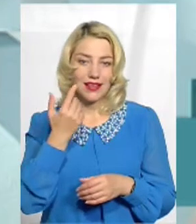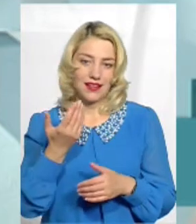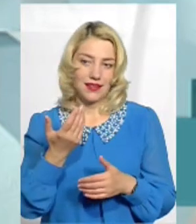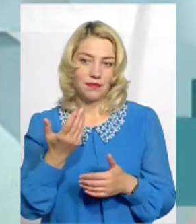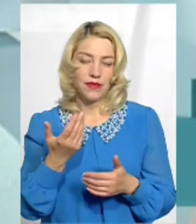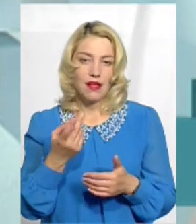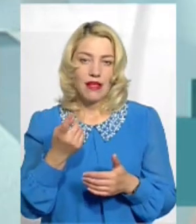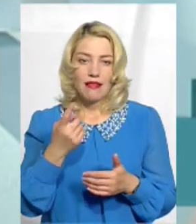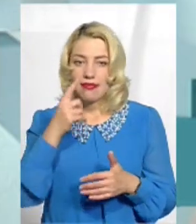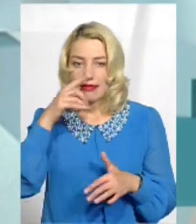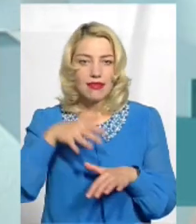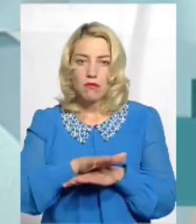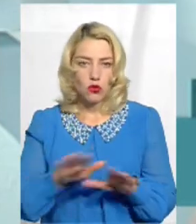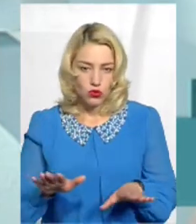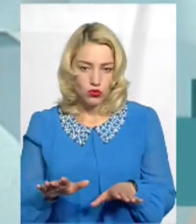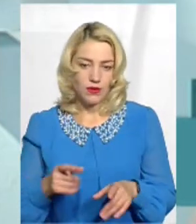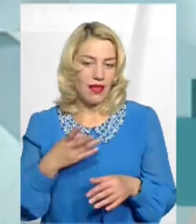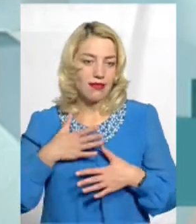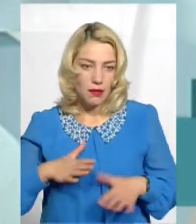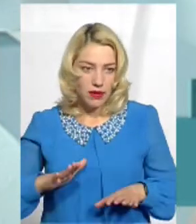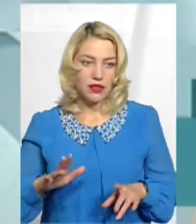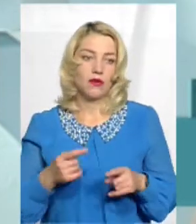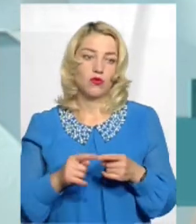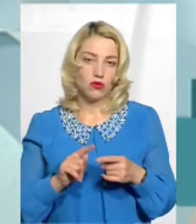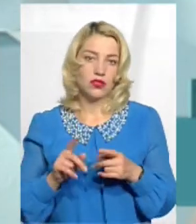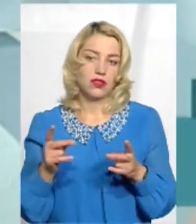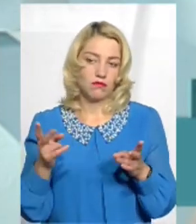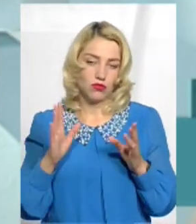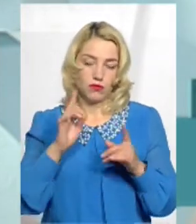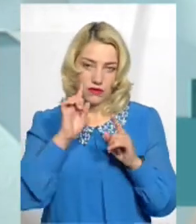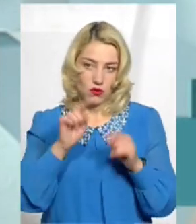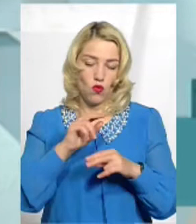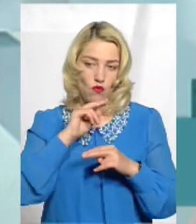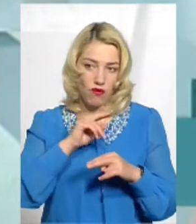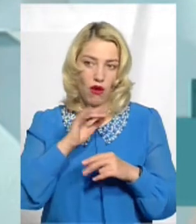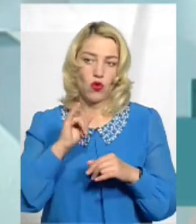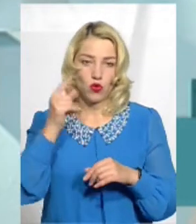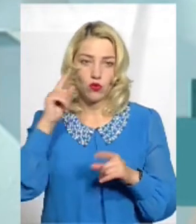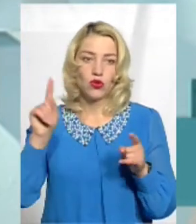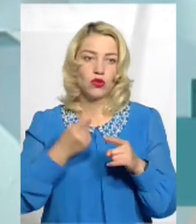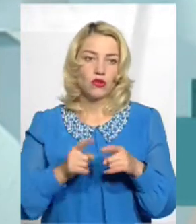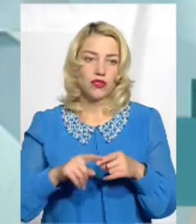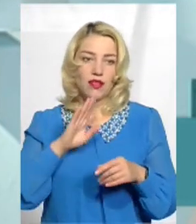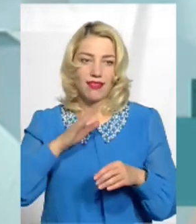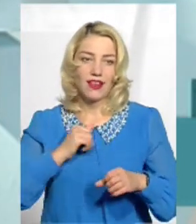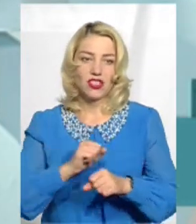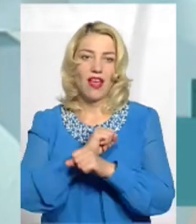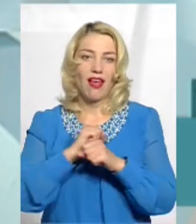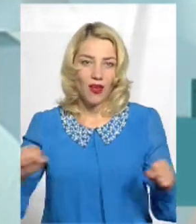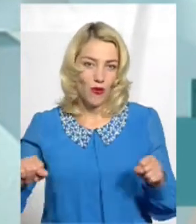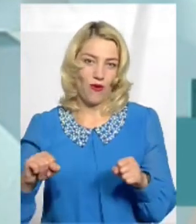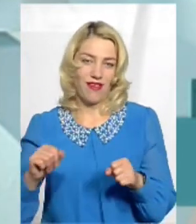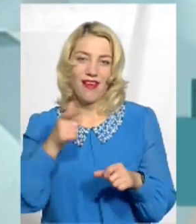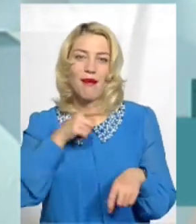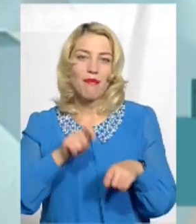непорозуміння, неприємно, але в цьому році ми на це звернемо особливу увагу. І я думаю, що оці наші герої-пілоти